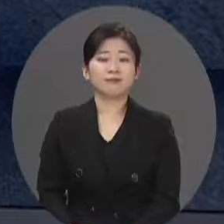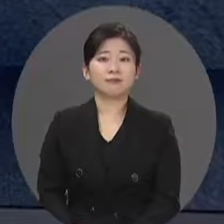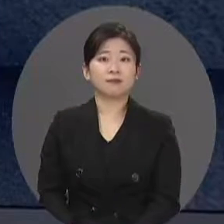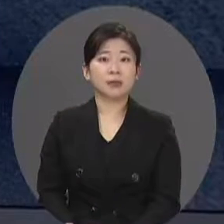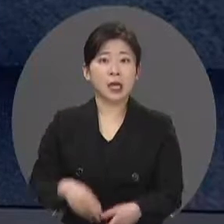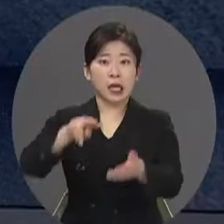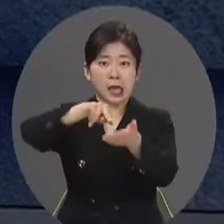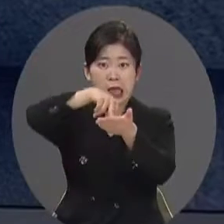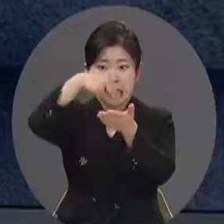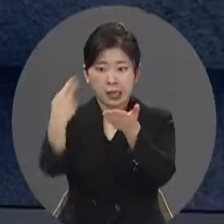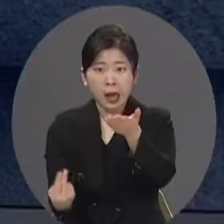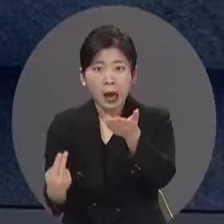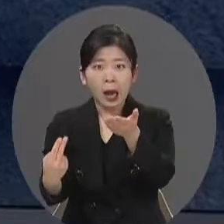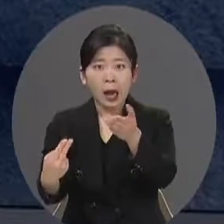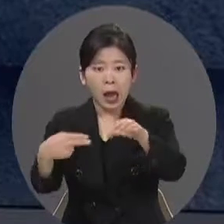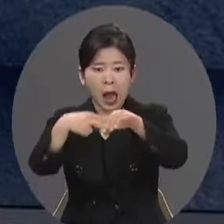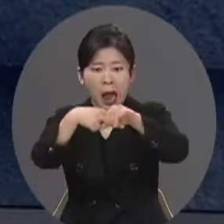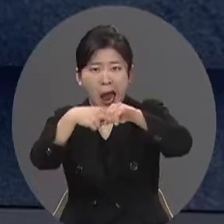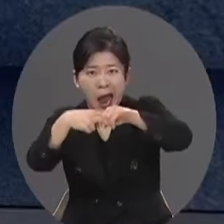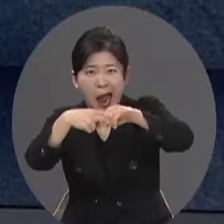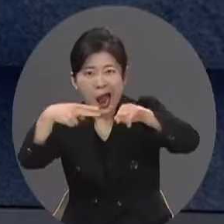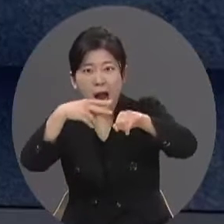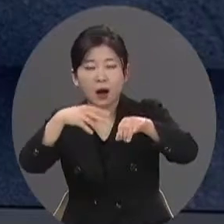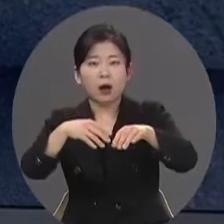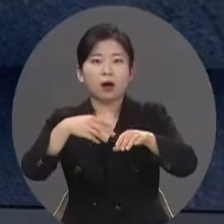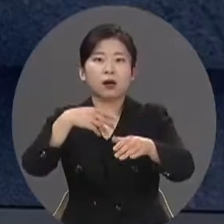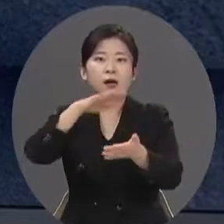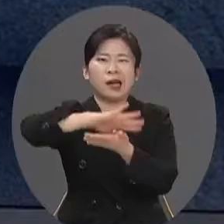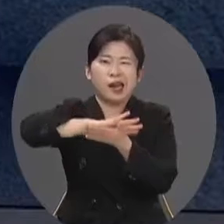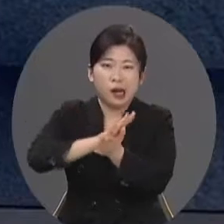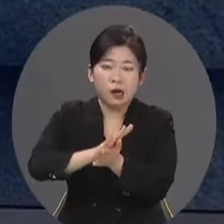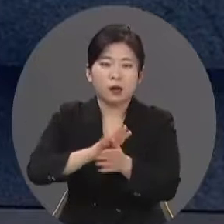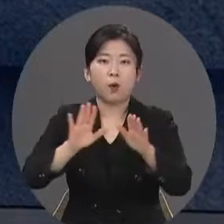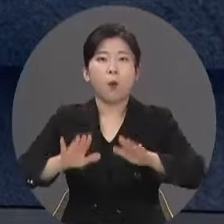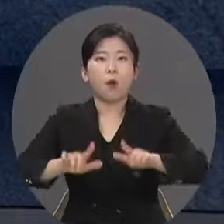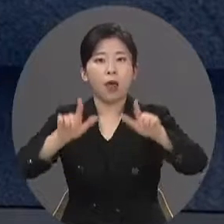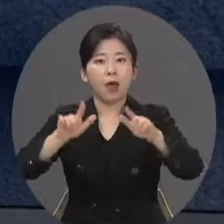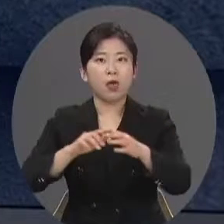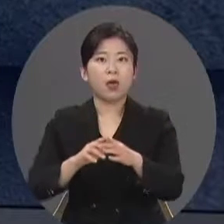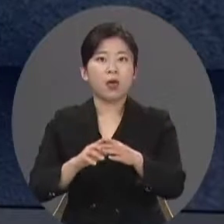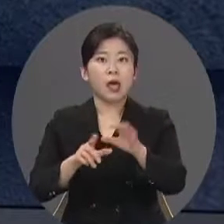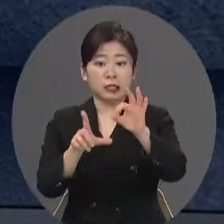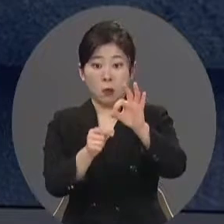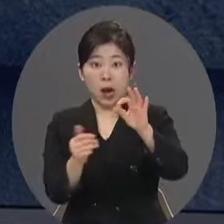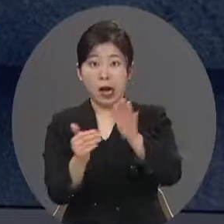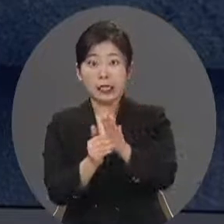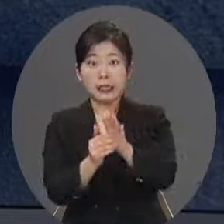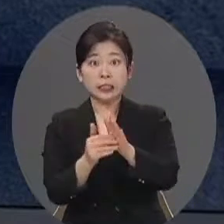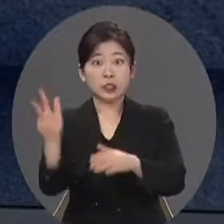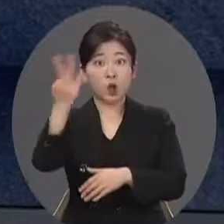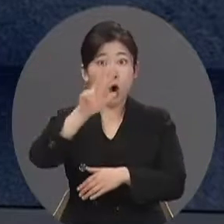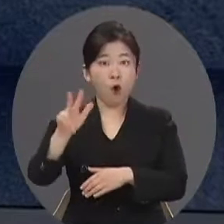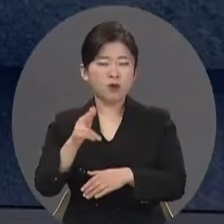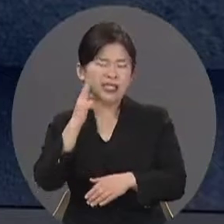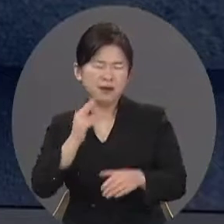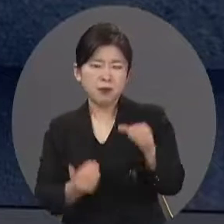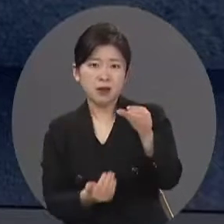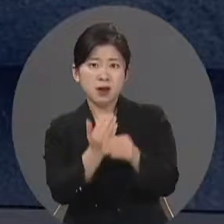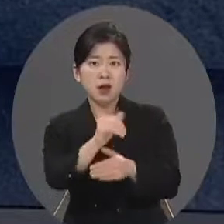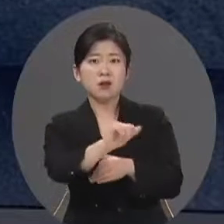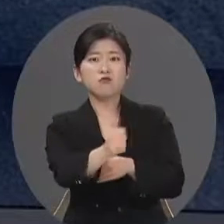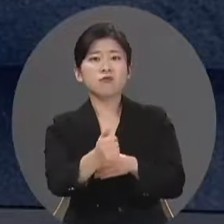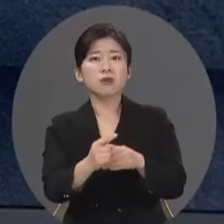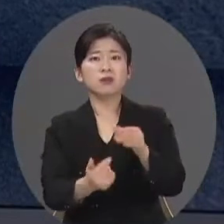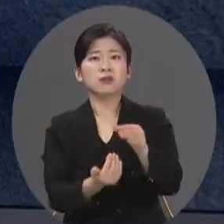떨어지고 띠고 깔리고 올해 들어 지난 10월까지 쉽게 된 전국의 중 대제의 는 510